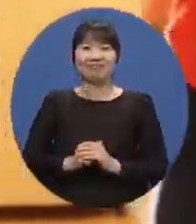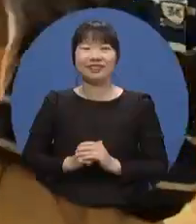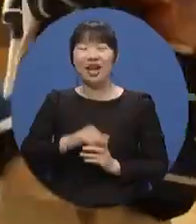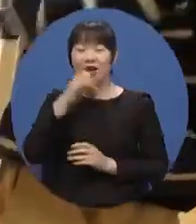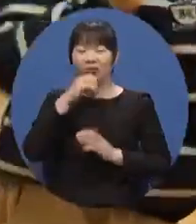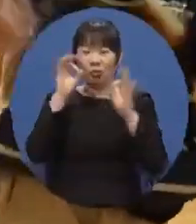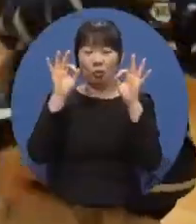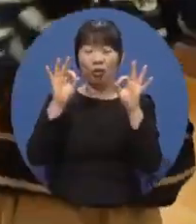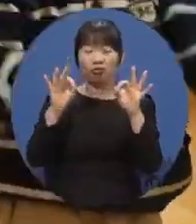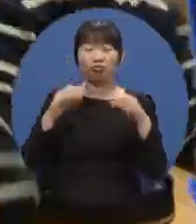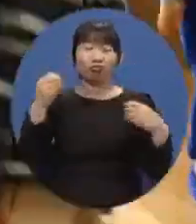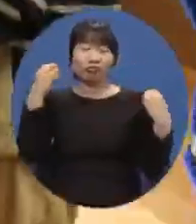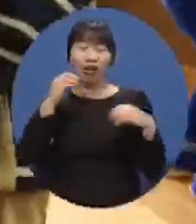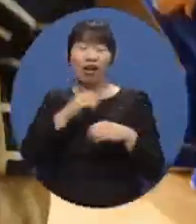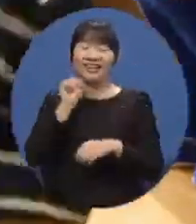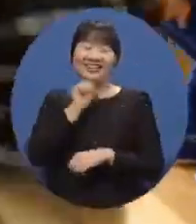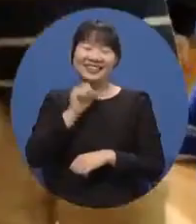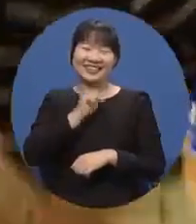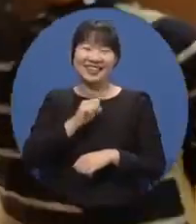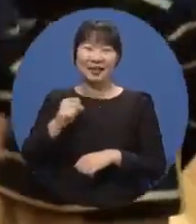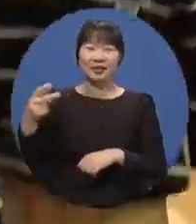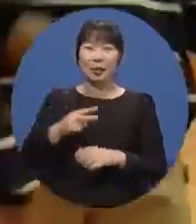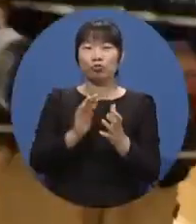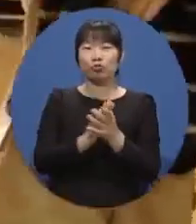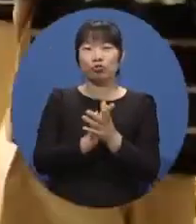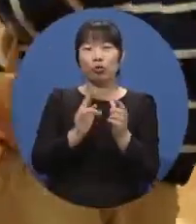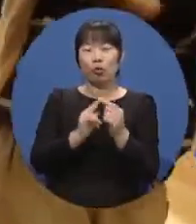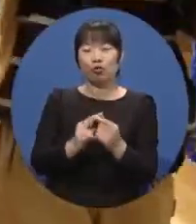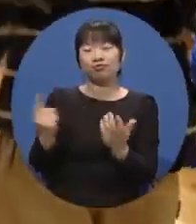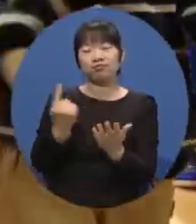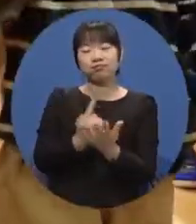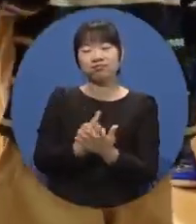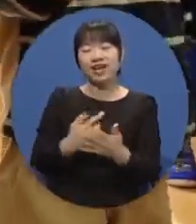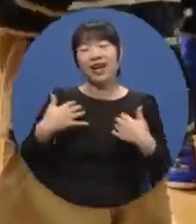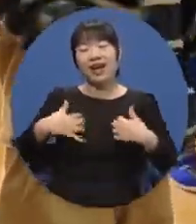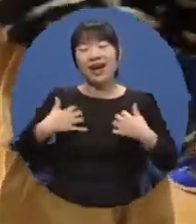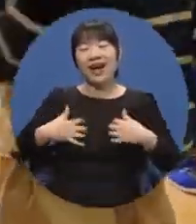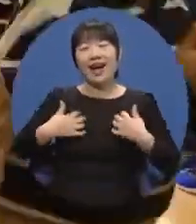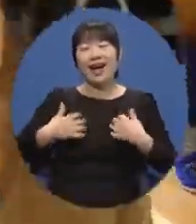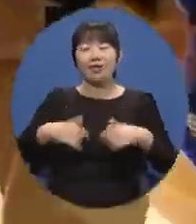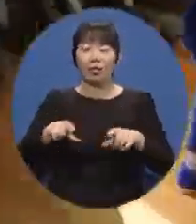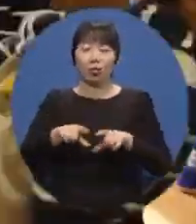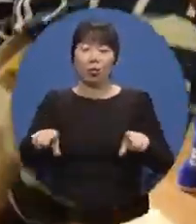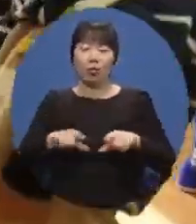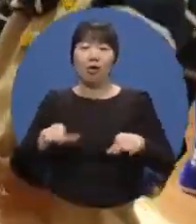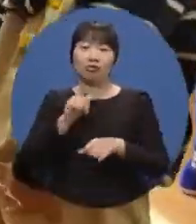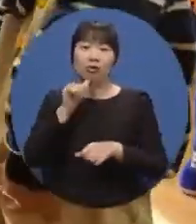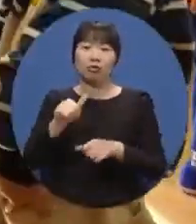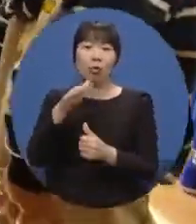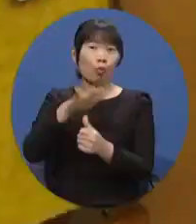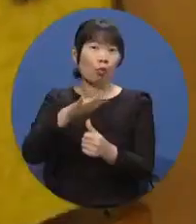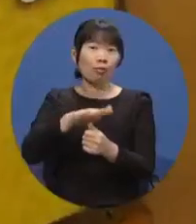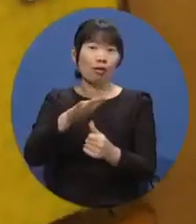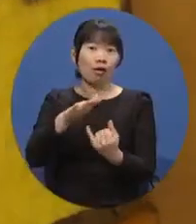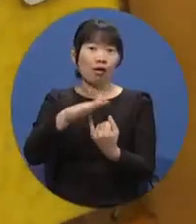그냥 보기엔 춤추기를 좋아하고 친구들과 노는 것이 마냥 신나는 평범한 5살